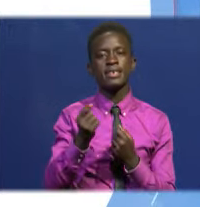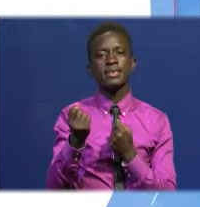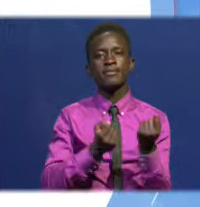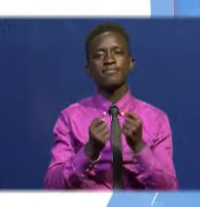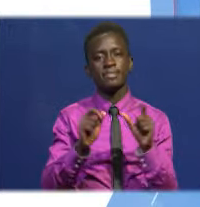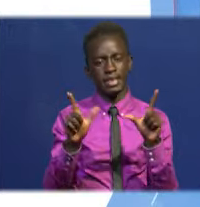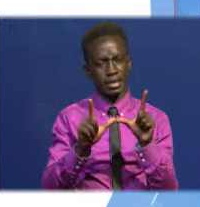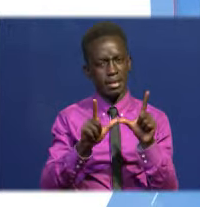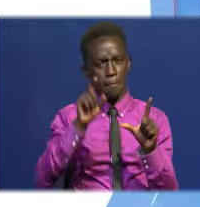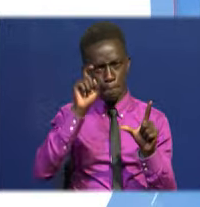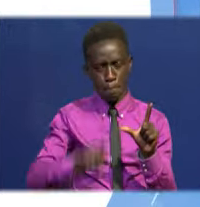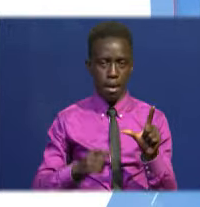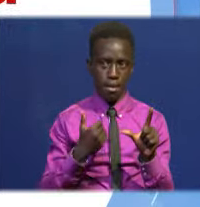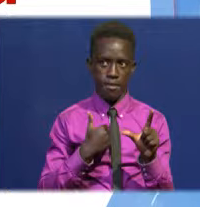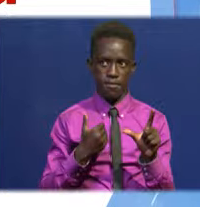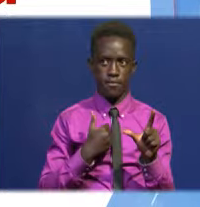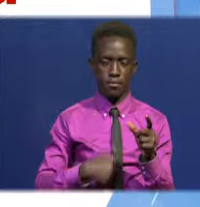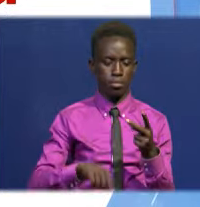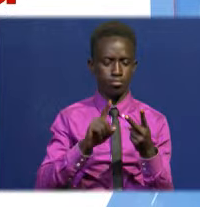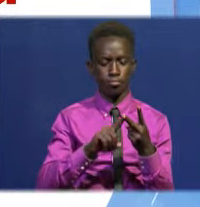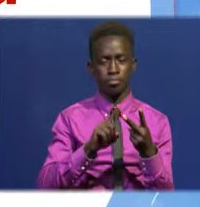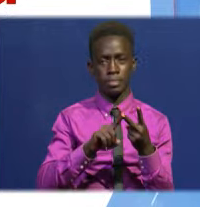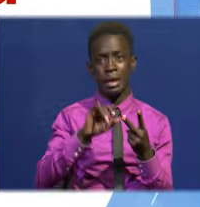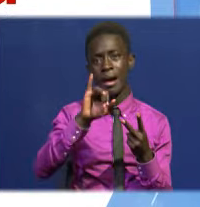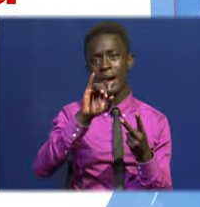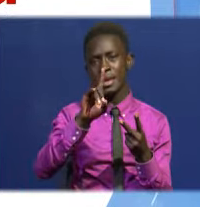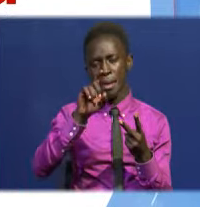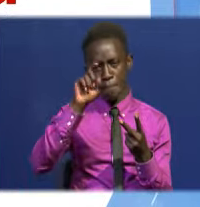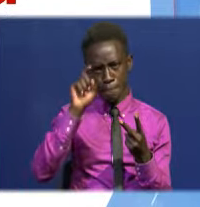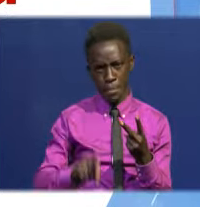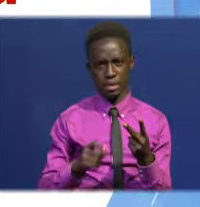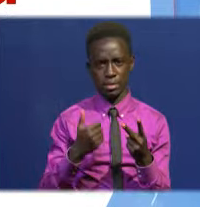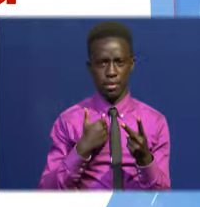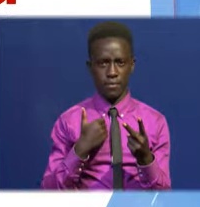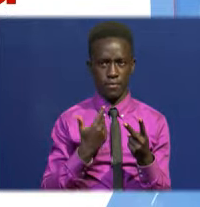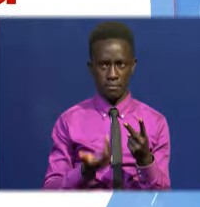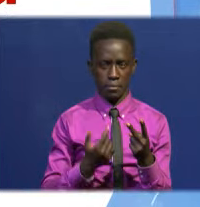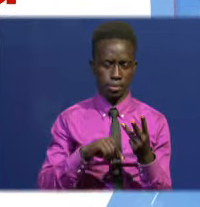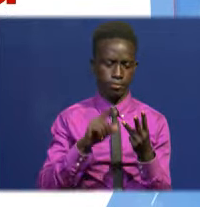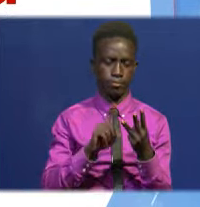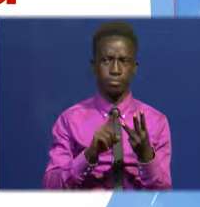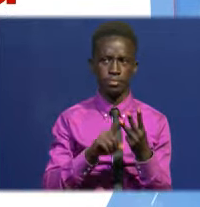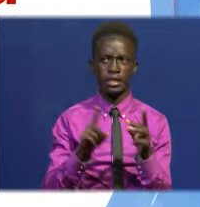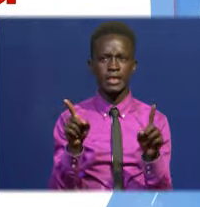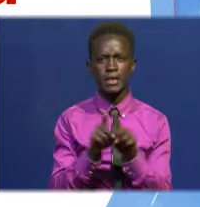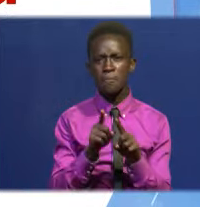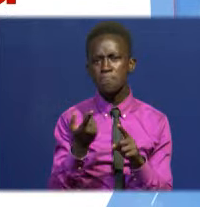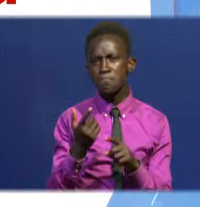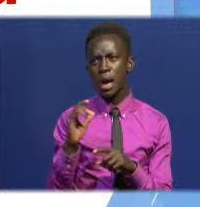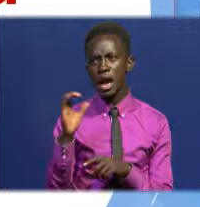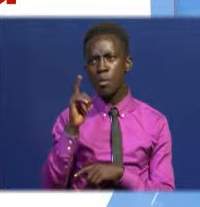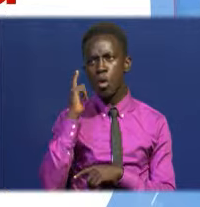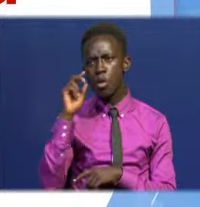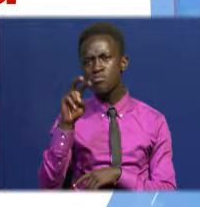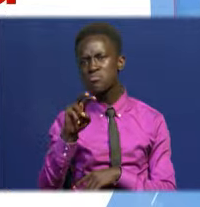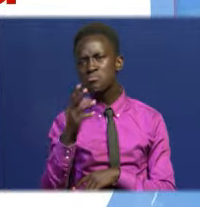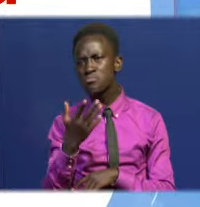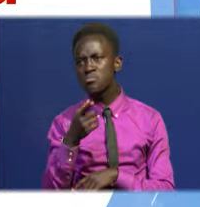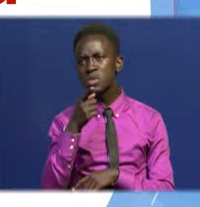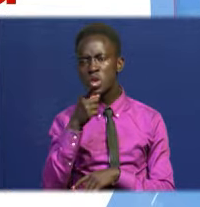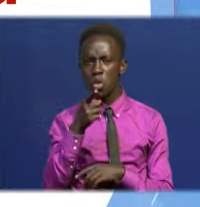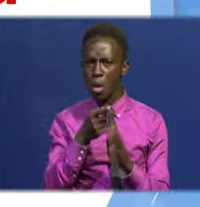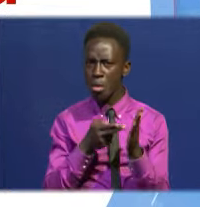Hiyo ni kitu ya muhimu sana. ID pia. Na pia wanaangalianga pia kabla upewe hiyo overall,